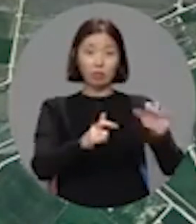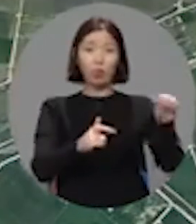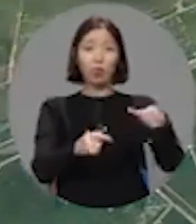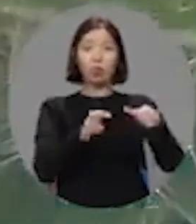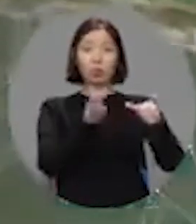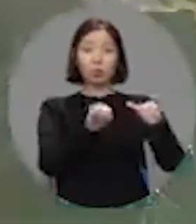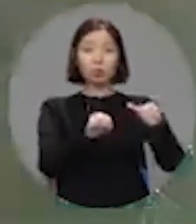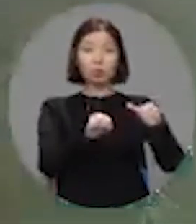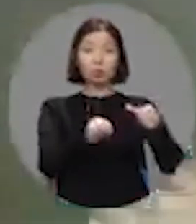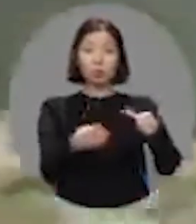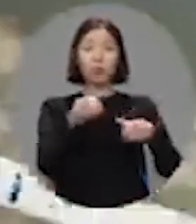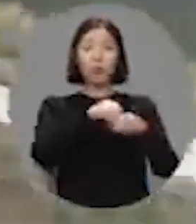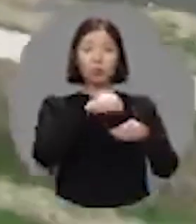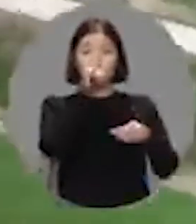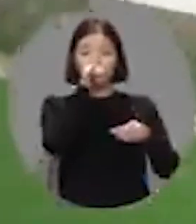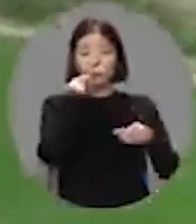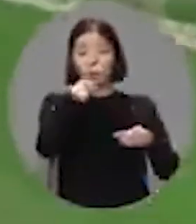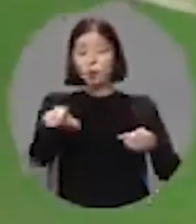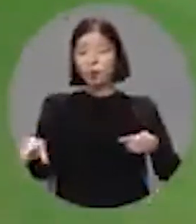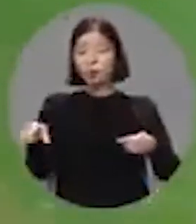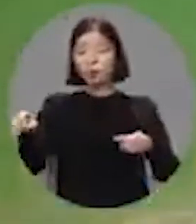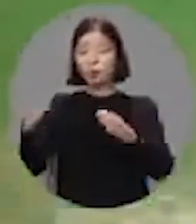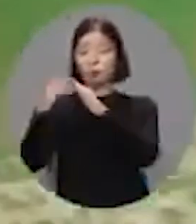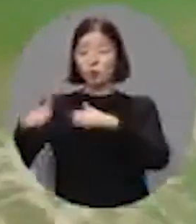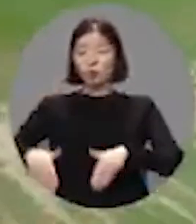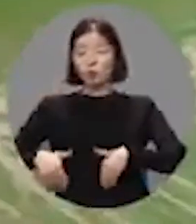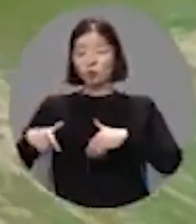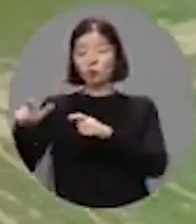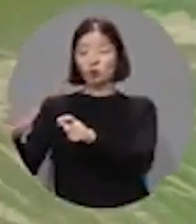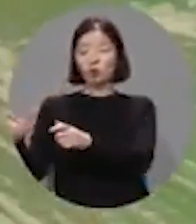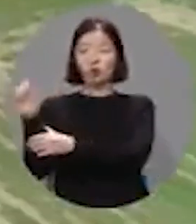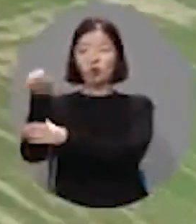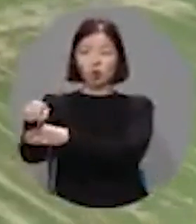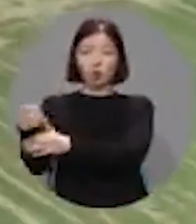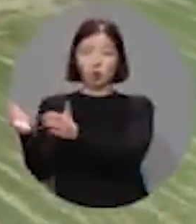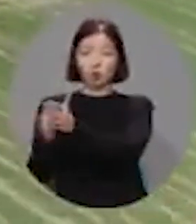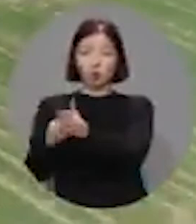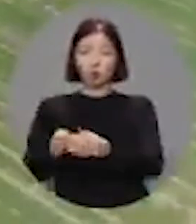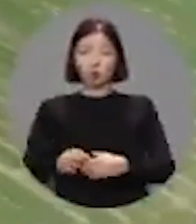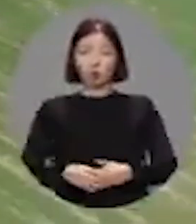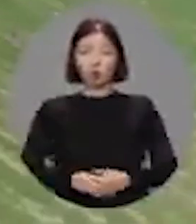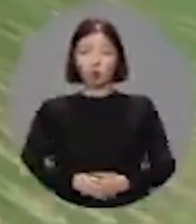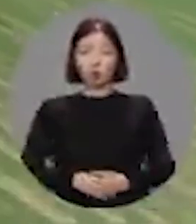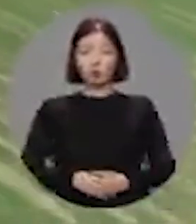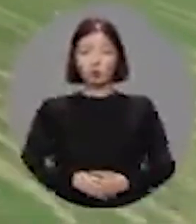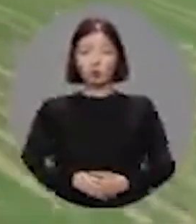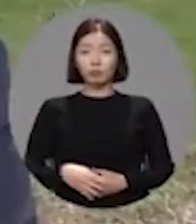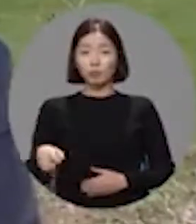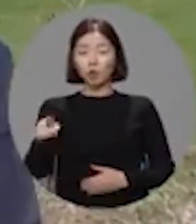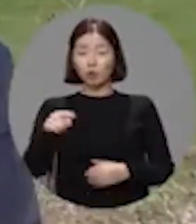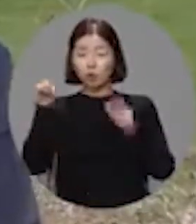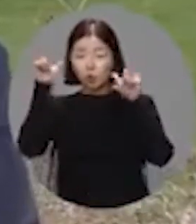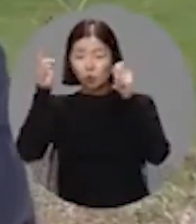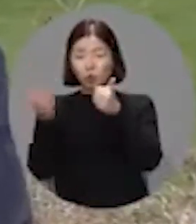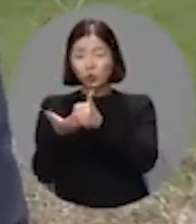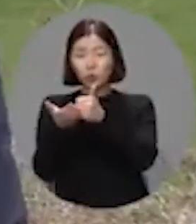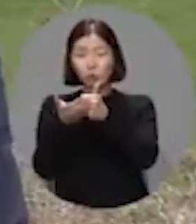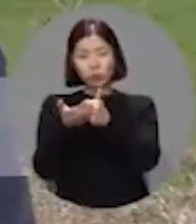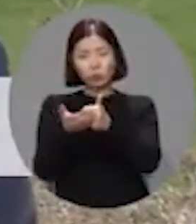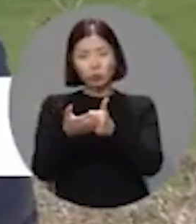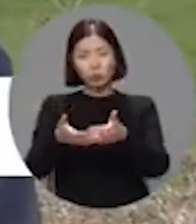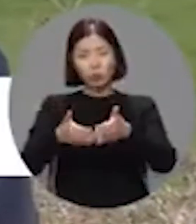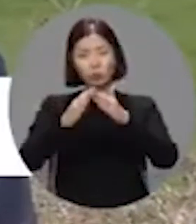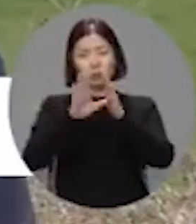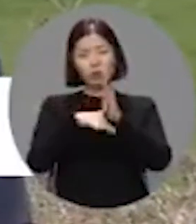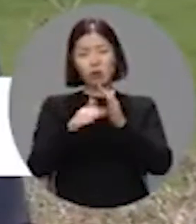500m 이내에 포함되지만 영광군과 전라남도가 허가를 내준 겁니다. 여기다 우사를 쳤을 때에는 저희